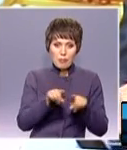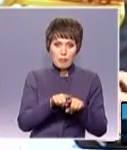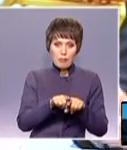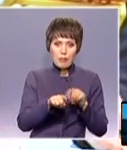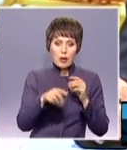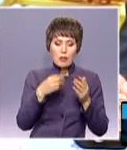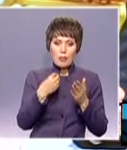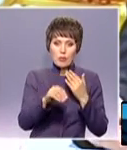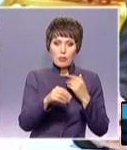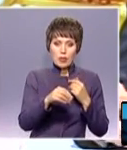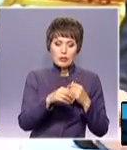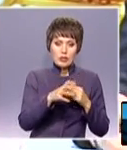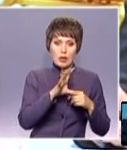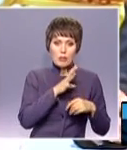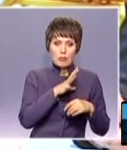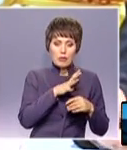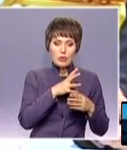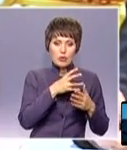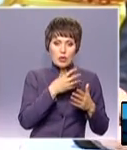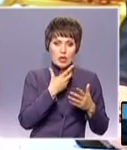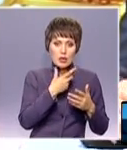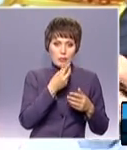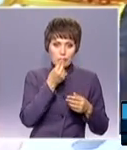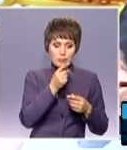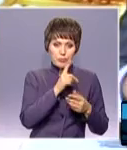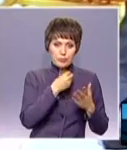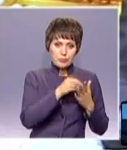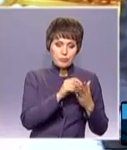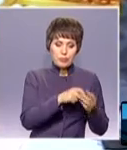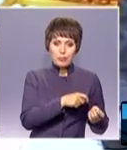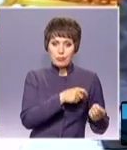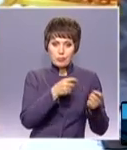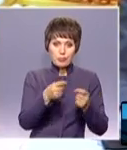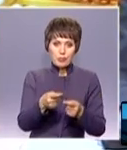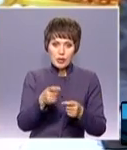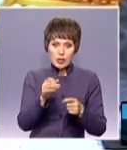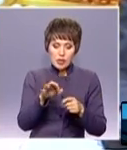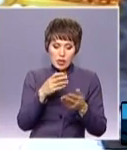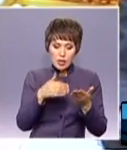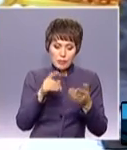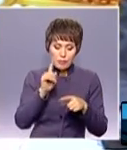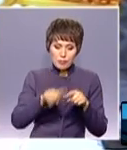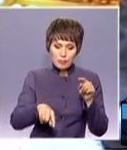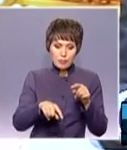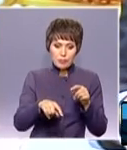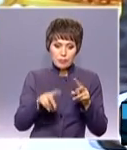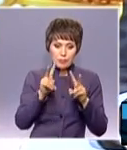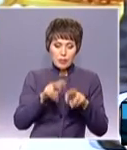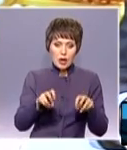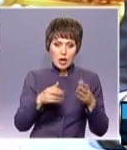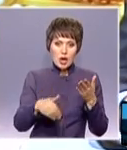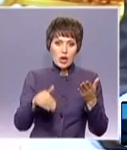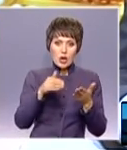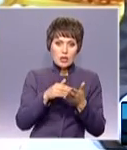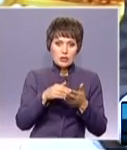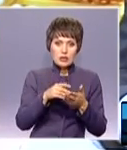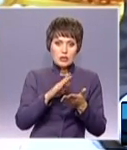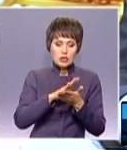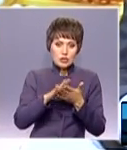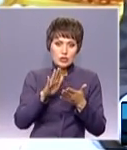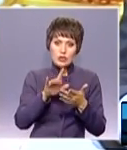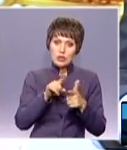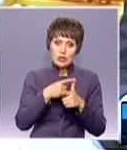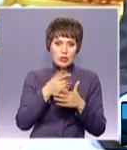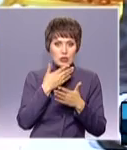может принести купленную продукцию и провести экспресс-анализ соответствия ее